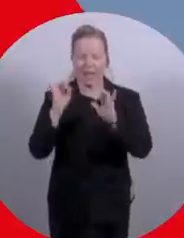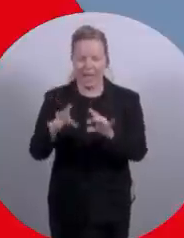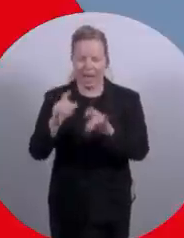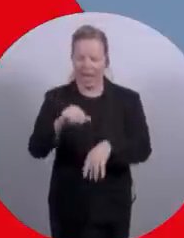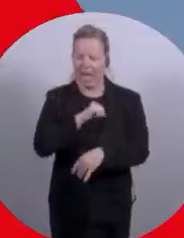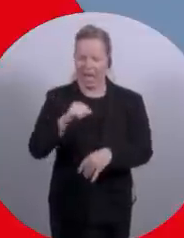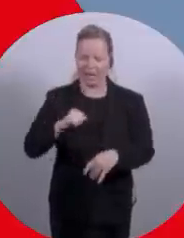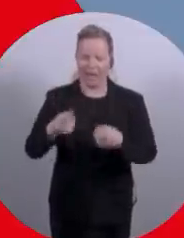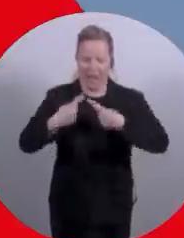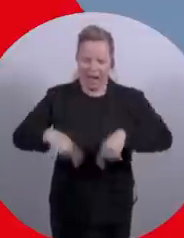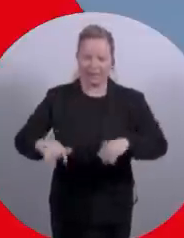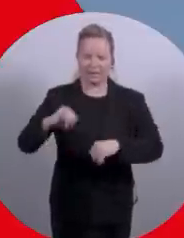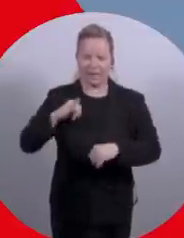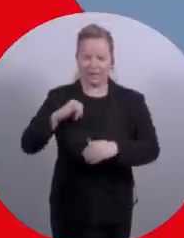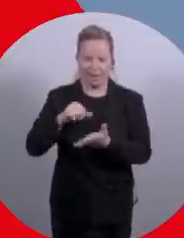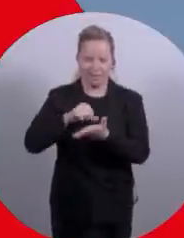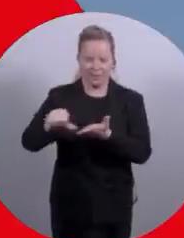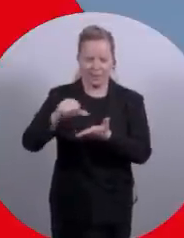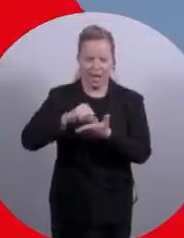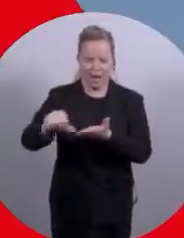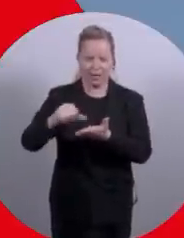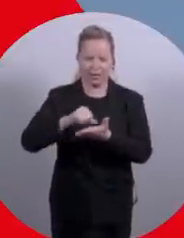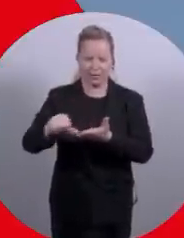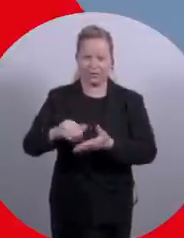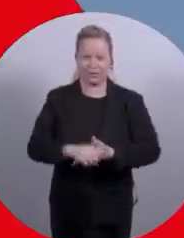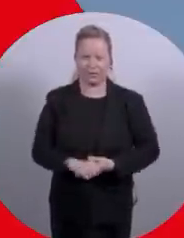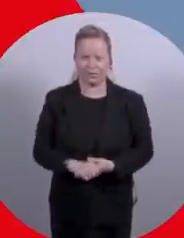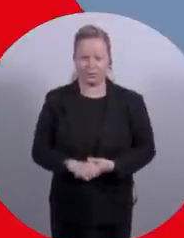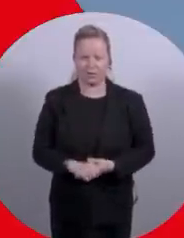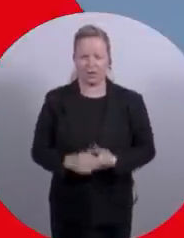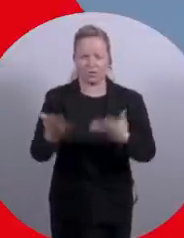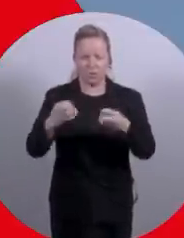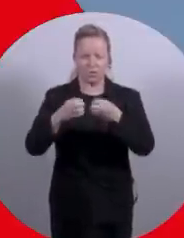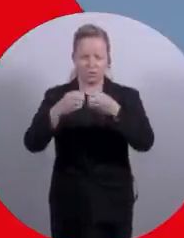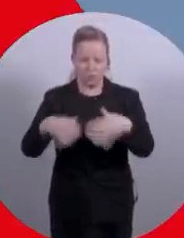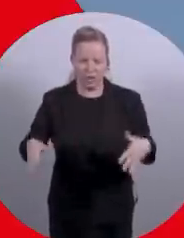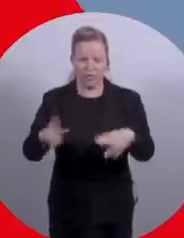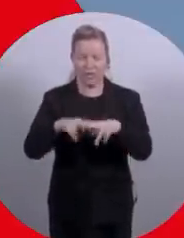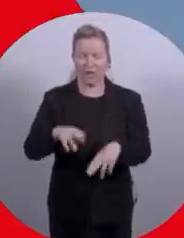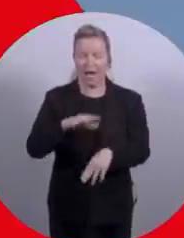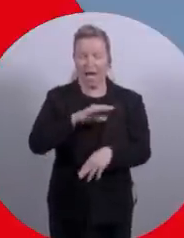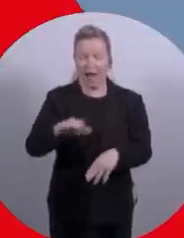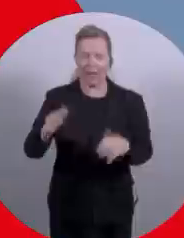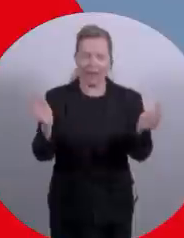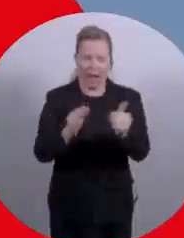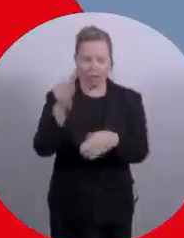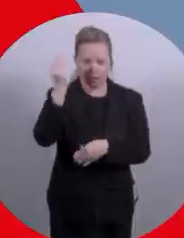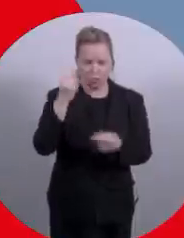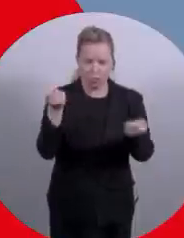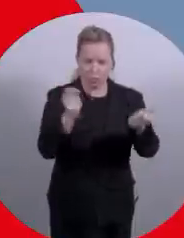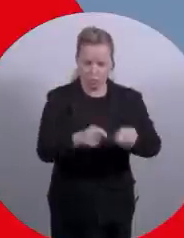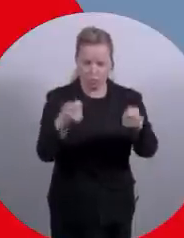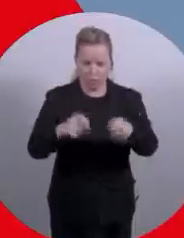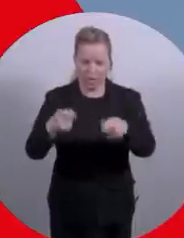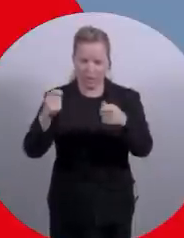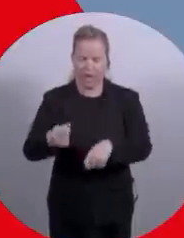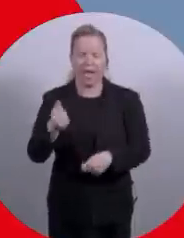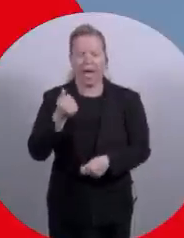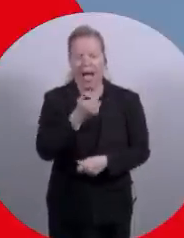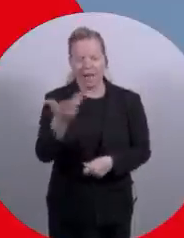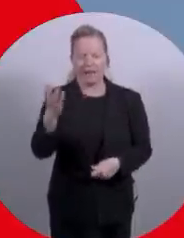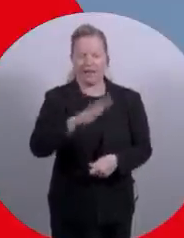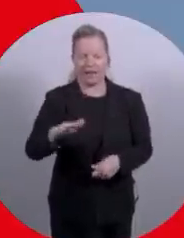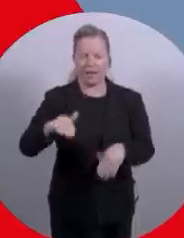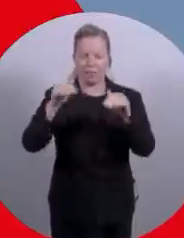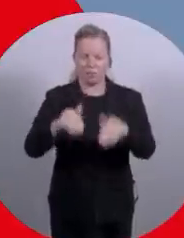der eigenen Landeskasse weil unser Land so strukturiert ist dass wenn wir alle kleinen Schulen zu sperren manche Kinder eine Stunde